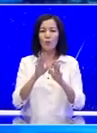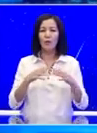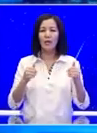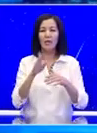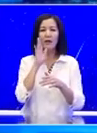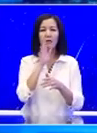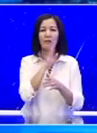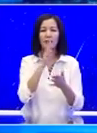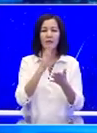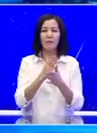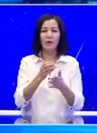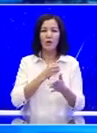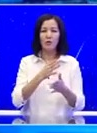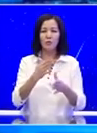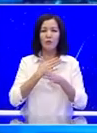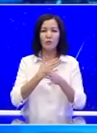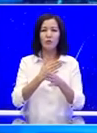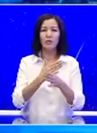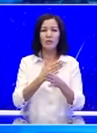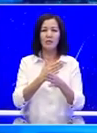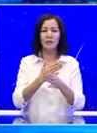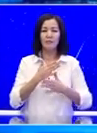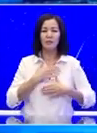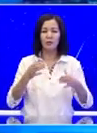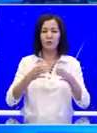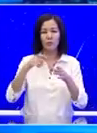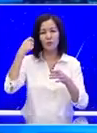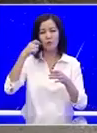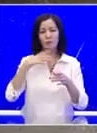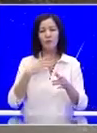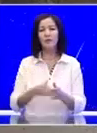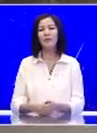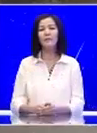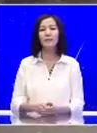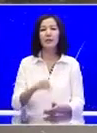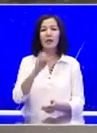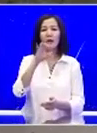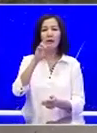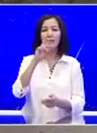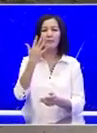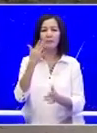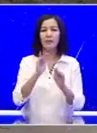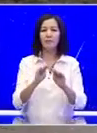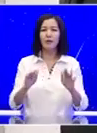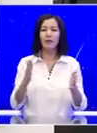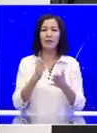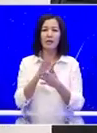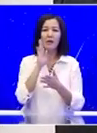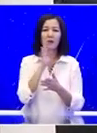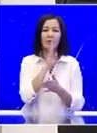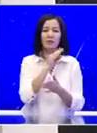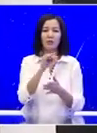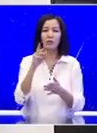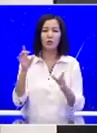Жомарт жандар тарапынан көрсетілген көмекке тілшіміз куә болып қайтты. Әсел Шаманова 5 қыздың анасы. Аудандағы